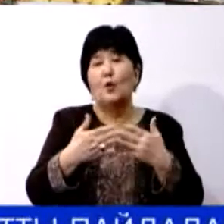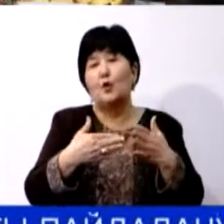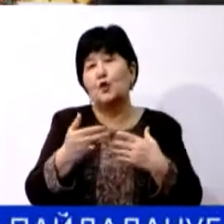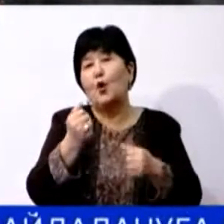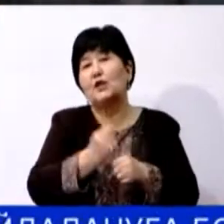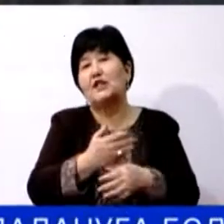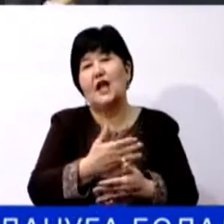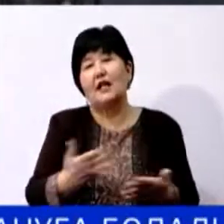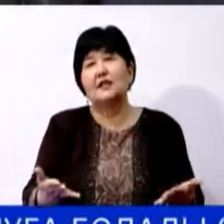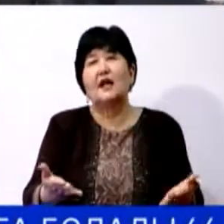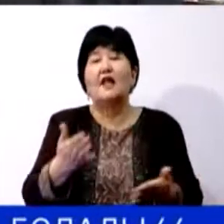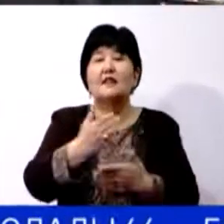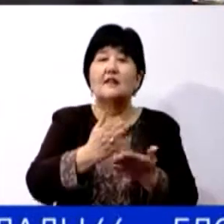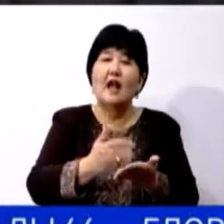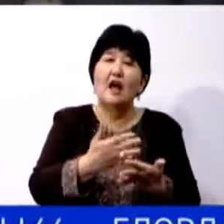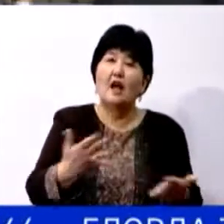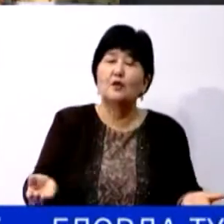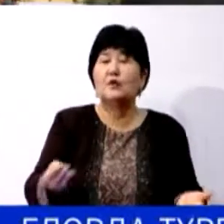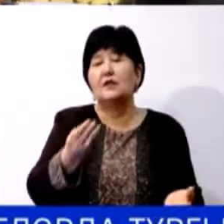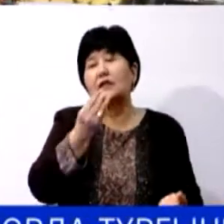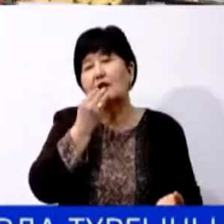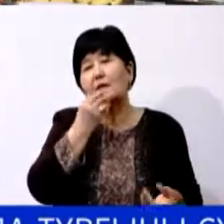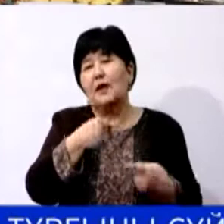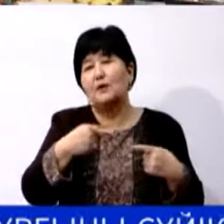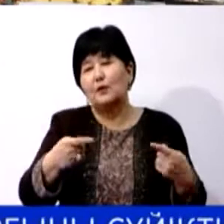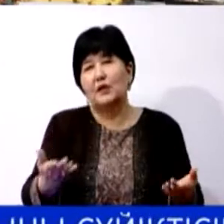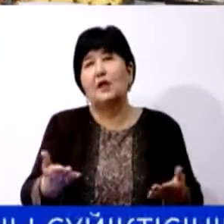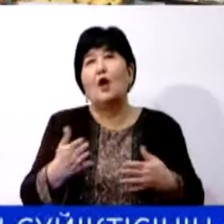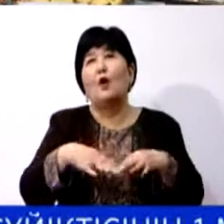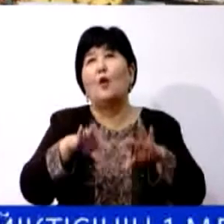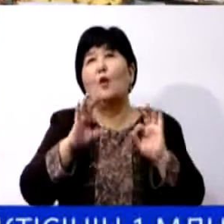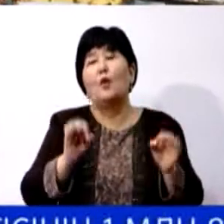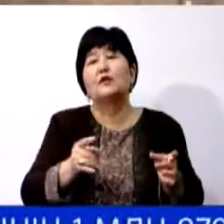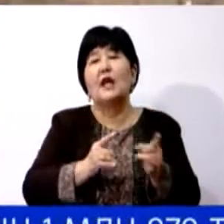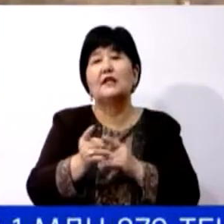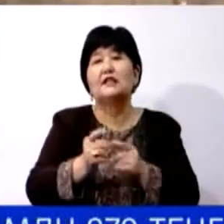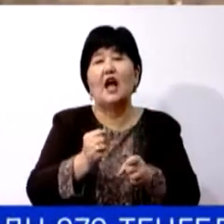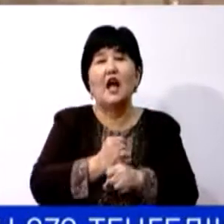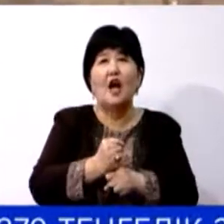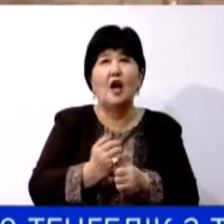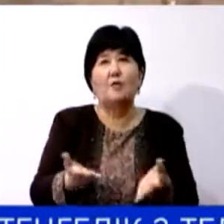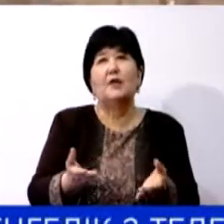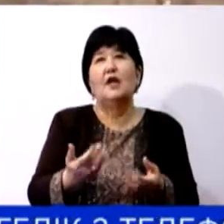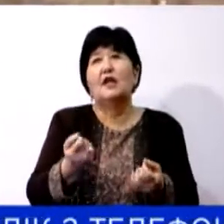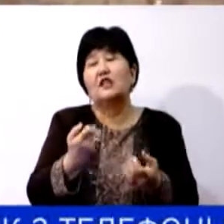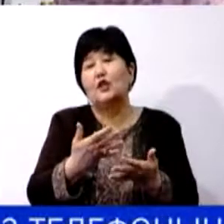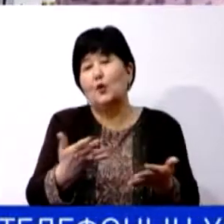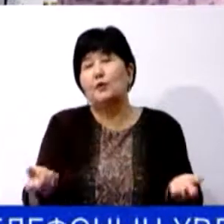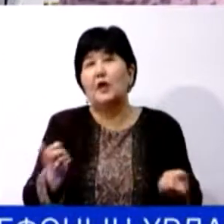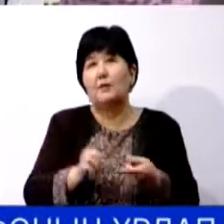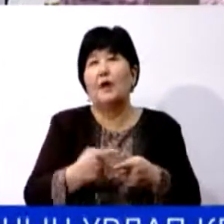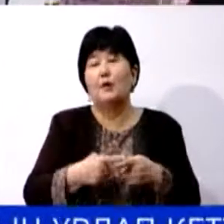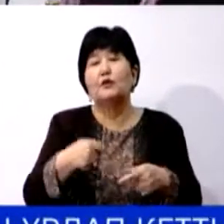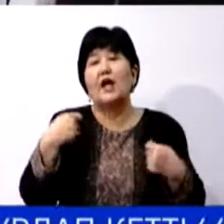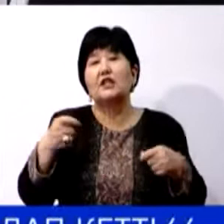жасап жатқан нан өнімдерін, тамақ өнімдерін және де қолдан жасалған кір сабын, кішкентай мына өнімдерінге байланысты осы